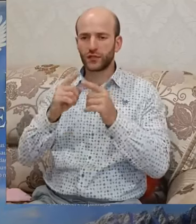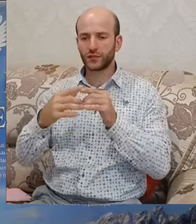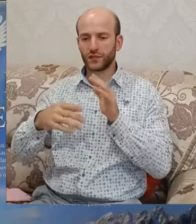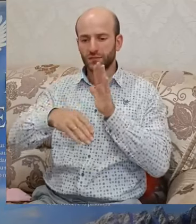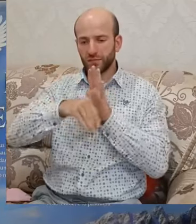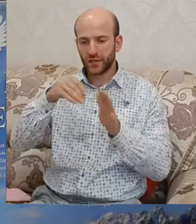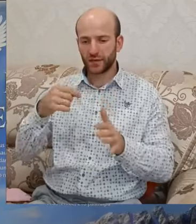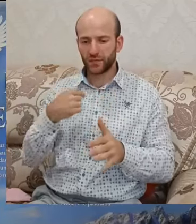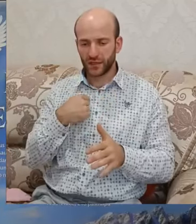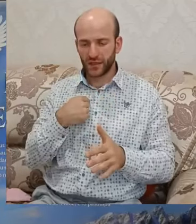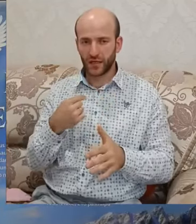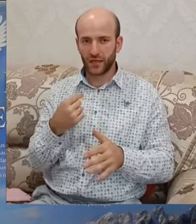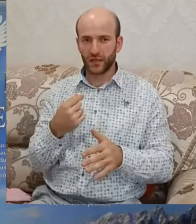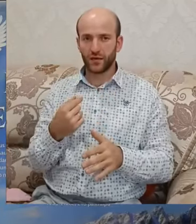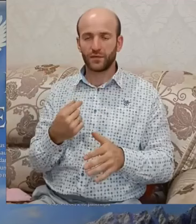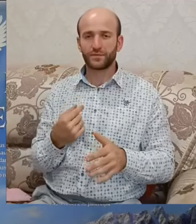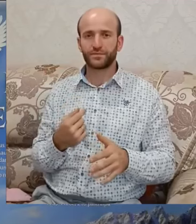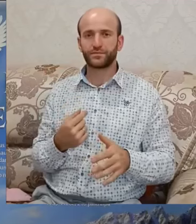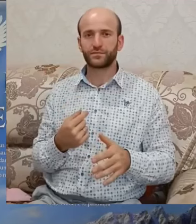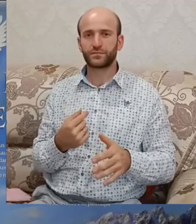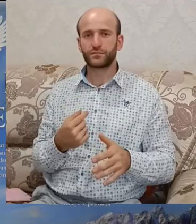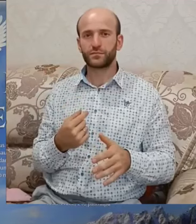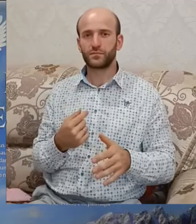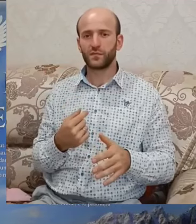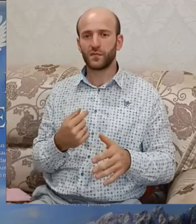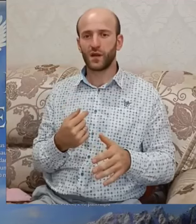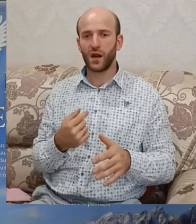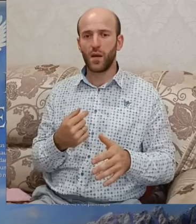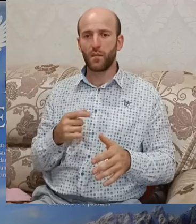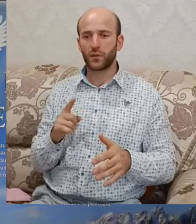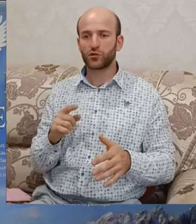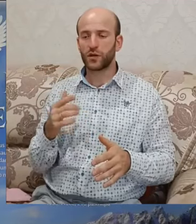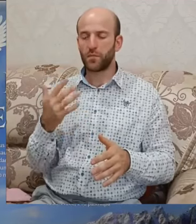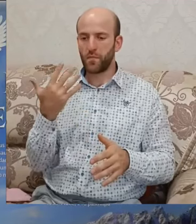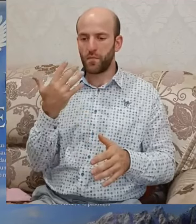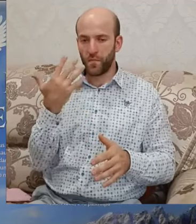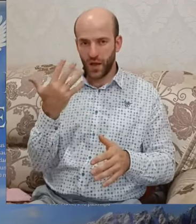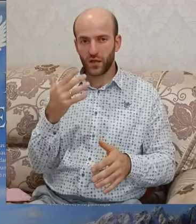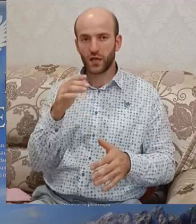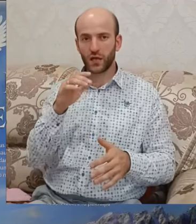Nes penkios išmintingos, penkios kvailos. Tuo metu.